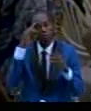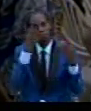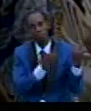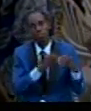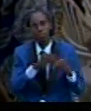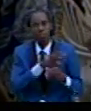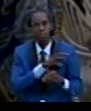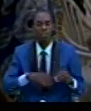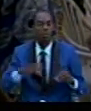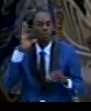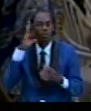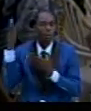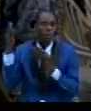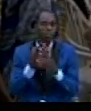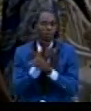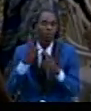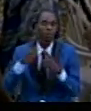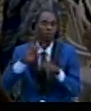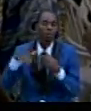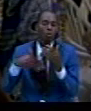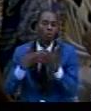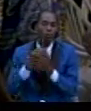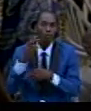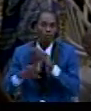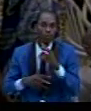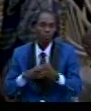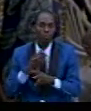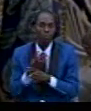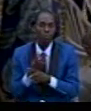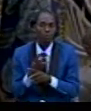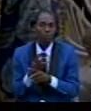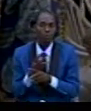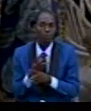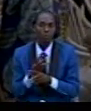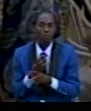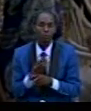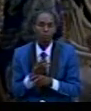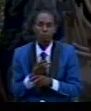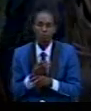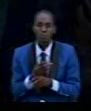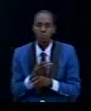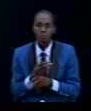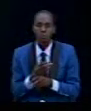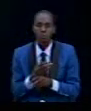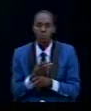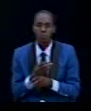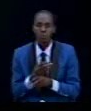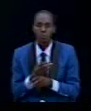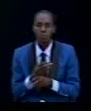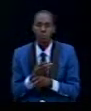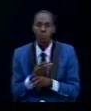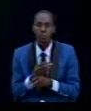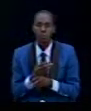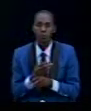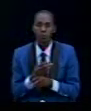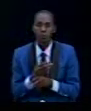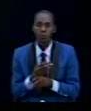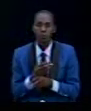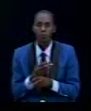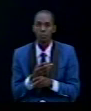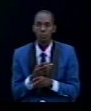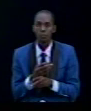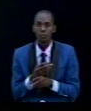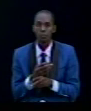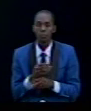deliverance all over the world. Prions que la croisade amène, renverse tous les plans de l'ennemi, tous les agendas secrets de